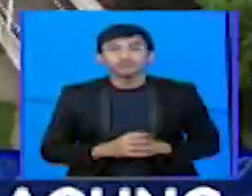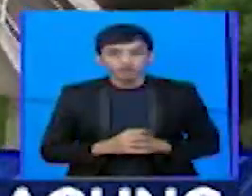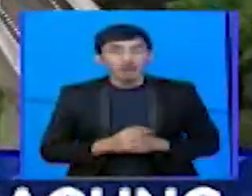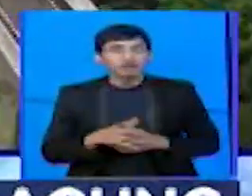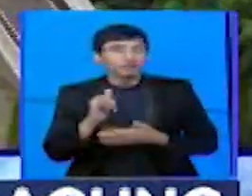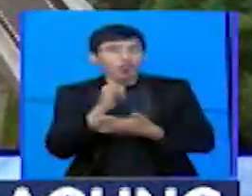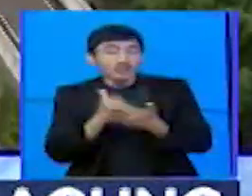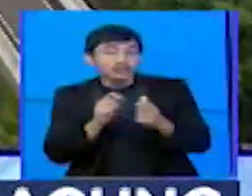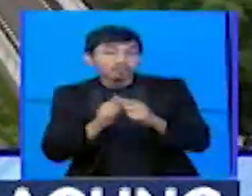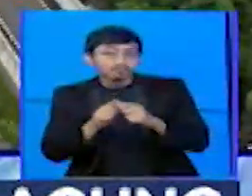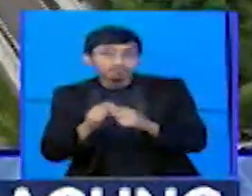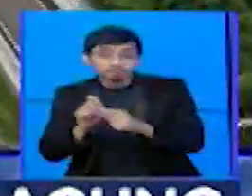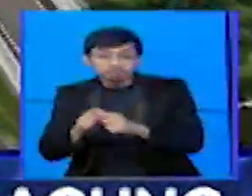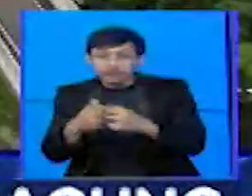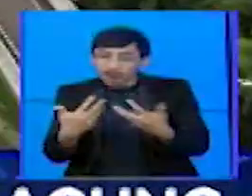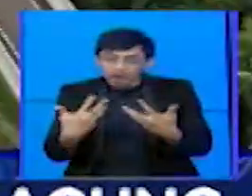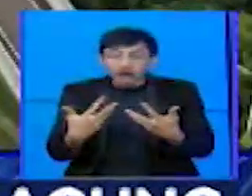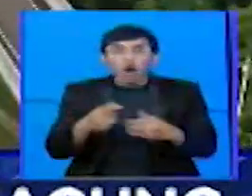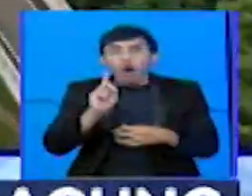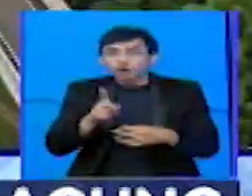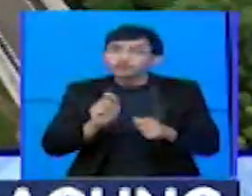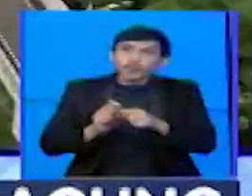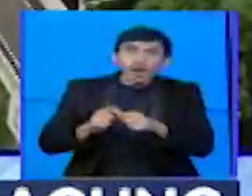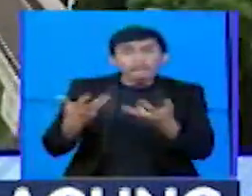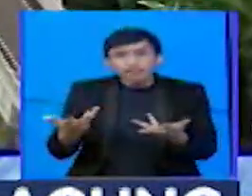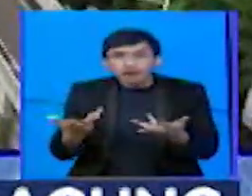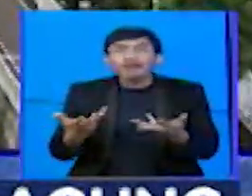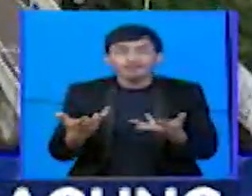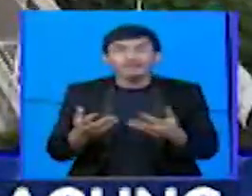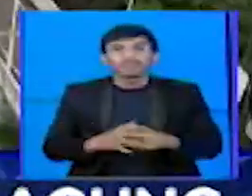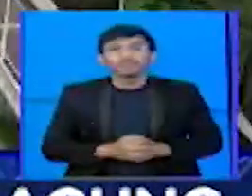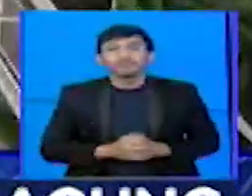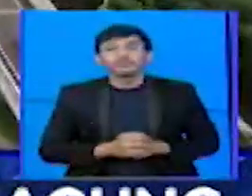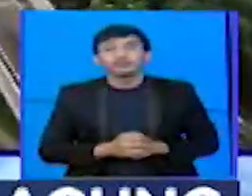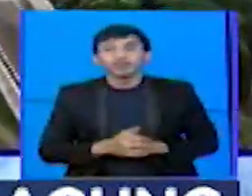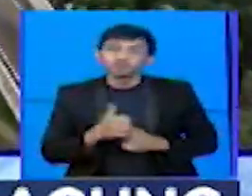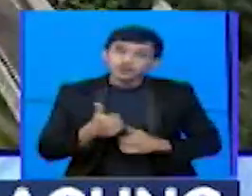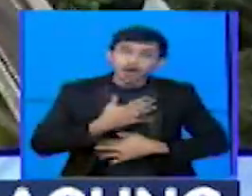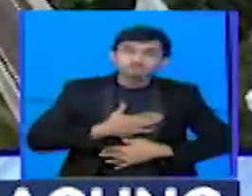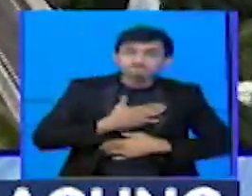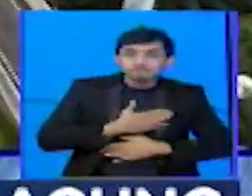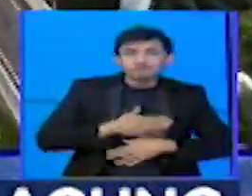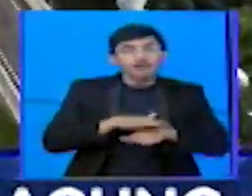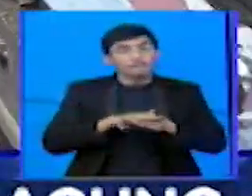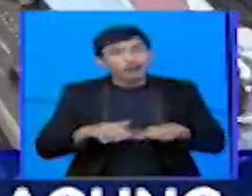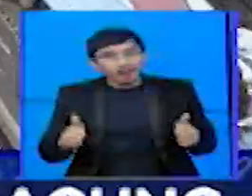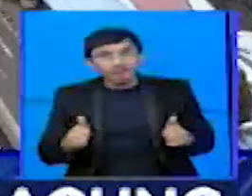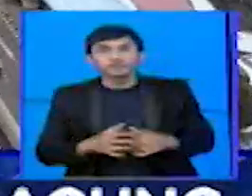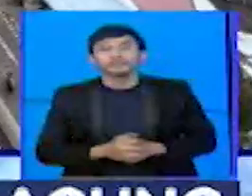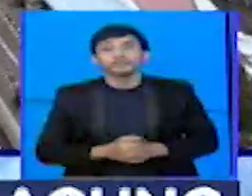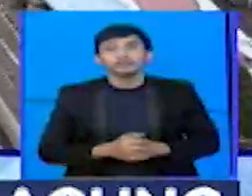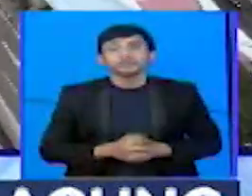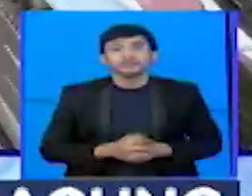perbaikan-perbaikan perbaikan mana saja yang kemudian perlu dilakukan untuk menyempurnakan demi kenyamanan yang juga keamanan para pengendara